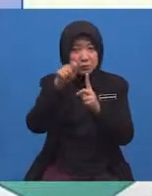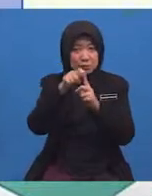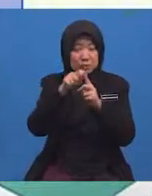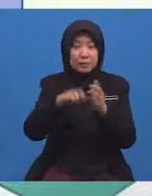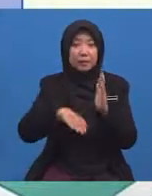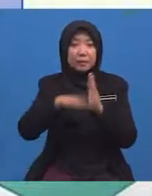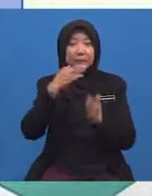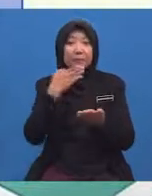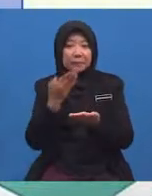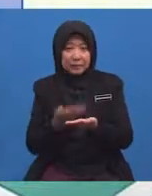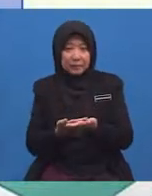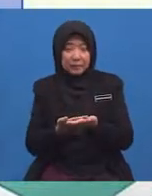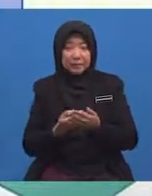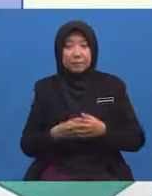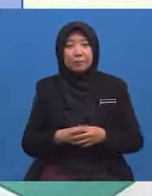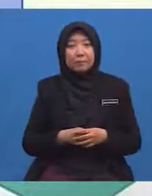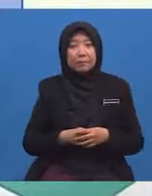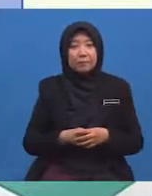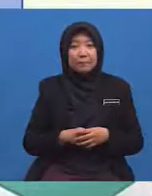lebih baik.